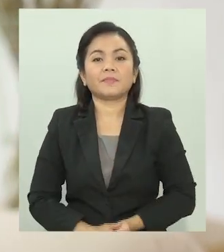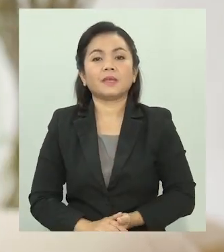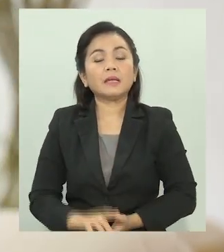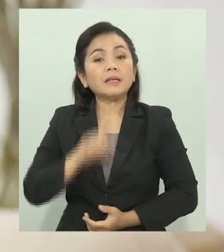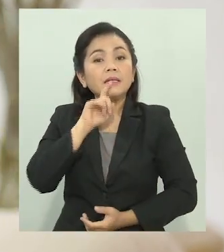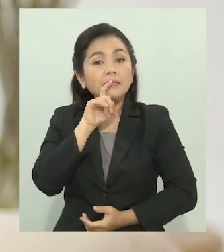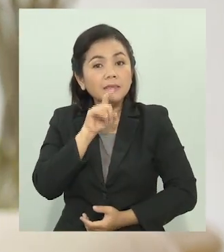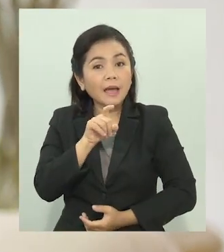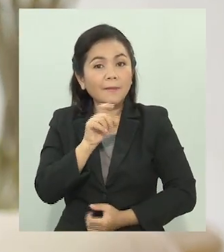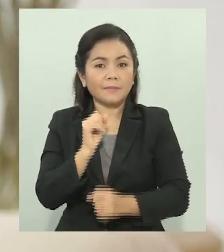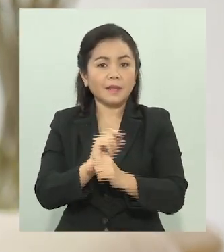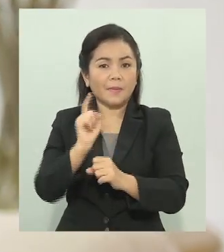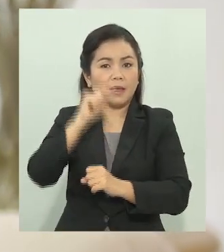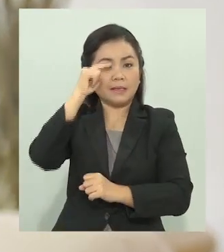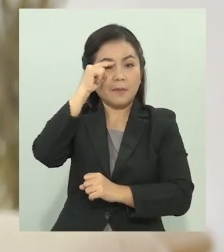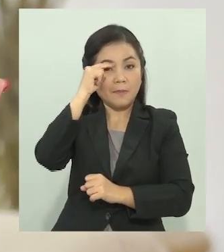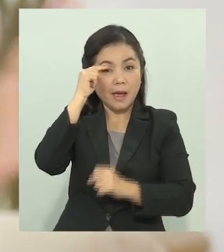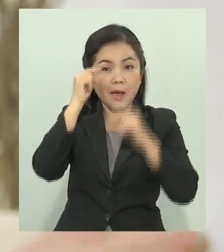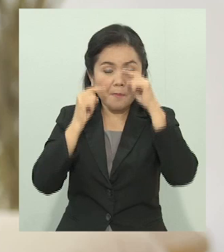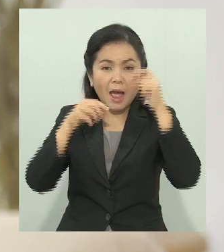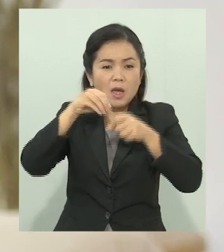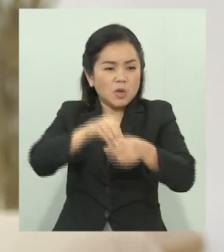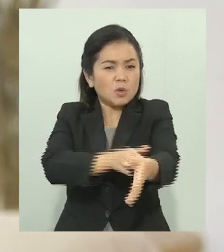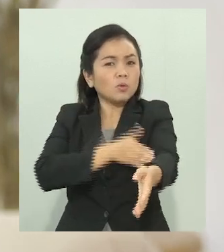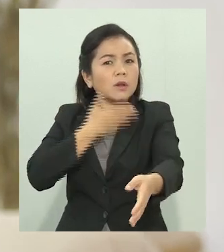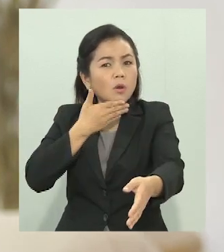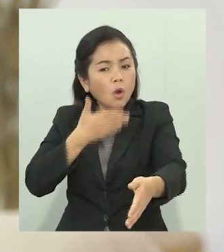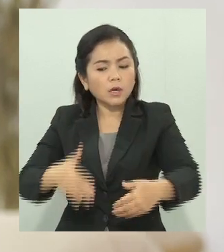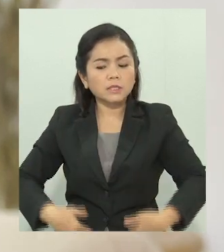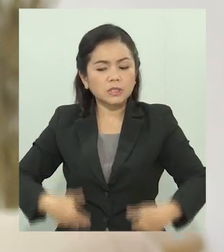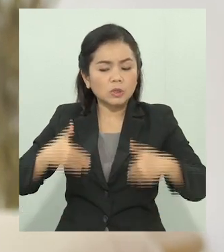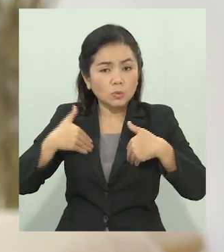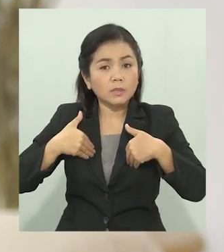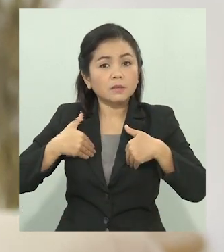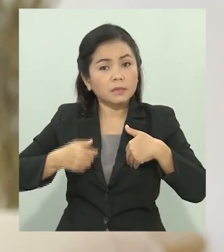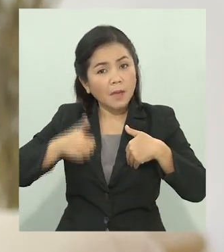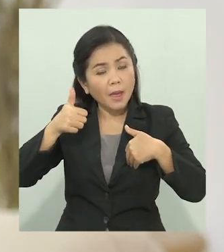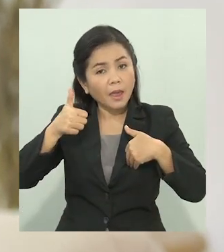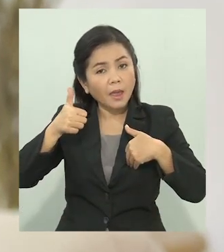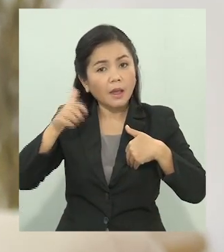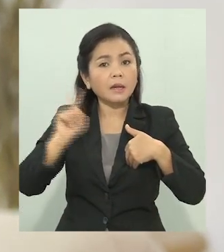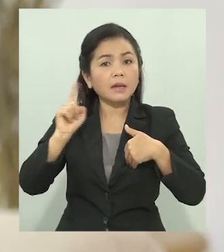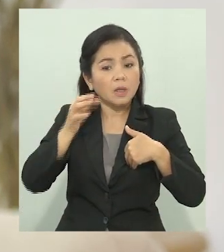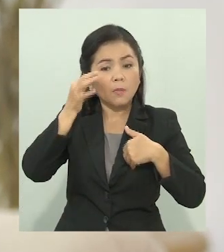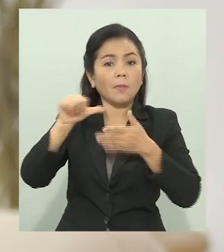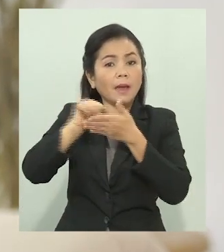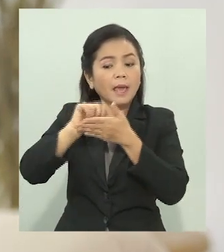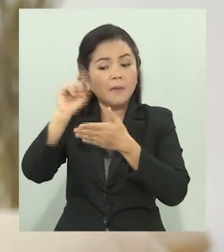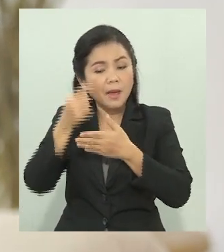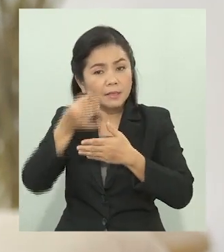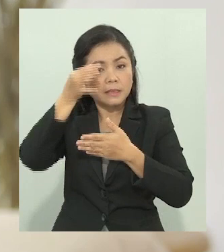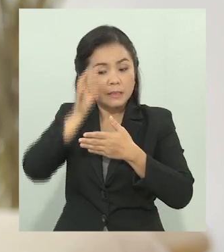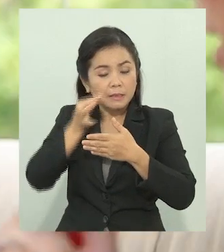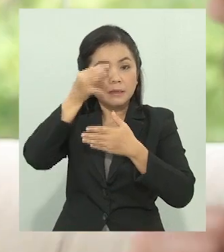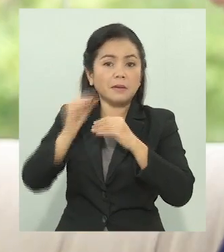ลยกรรมบริเวณรอบดวงตาเนี่ยมันมีอายุของมันไหมคะว่ามันจะอยู่กับเราไปถึงเมื่อไหร่อะไรยังไงต้องมาจัดการกันใหม่ไหมคือในแง่